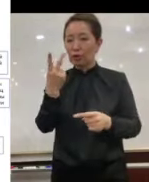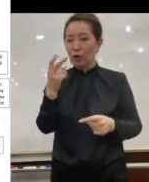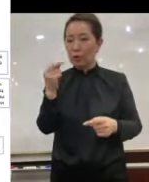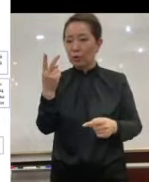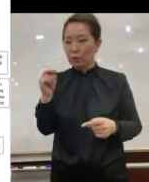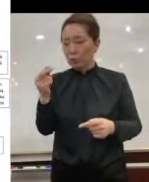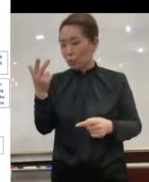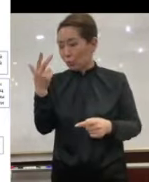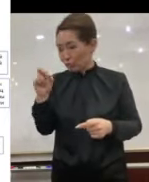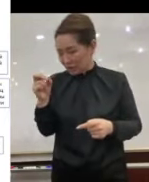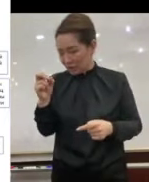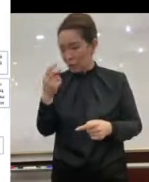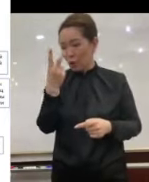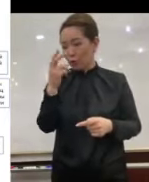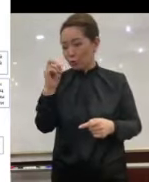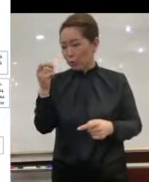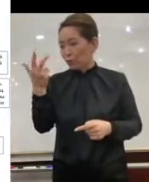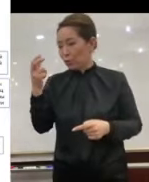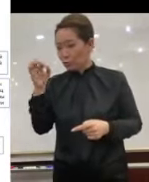газрын мөрийн хөтөлбөр